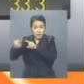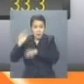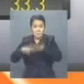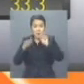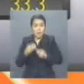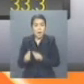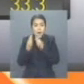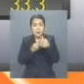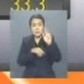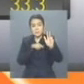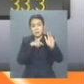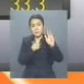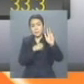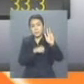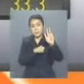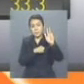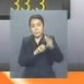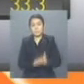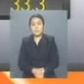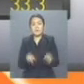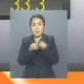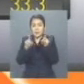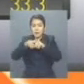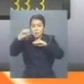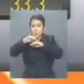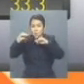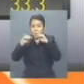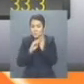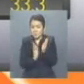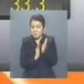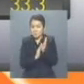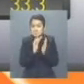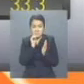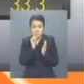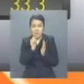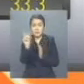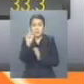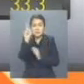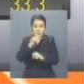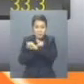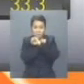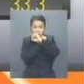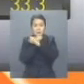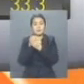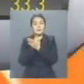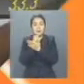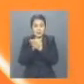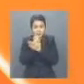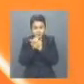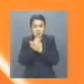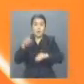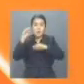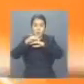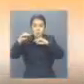นส่วนโครงการมีผลงานที่อยู่ในระดับยอดเยี่ยมก็คือเรื่องของการปราบปรามยาเสพติดและโครงการคืนภาษี